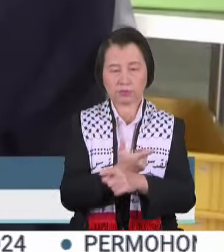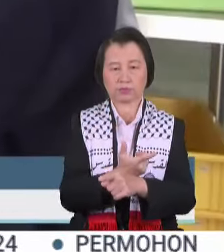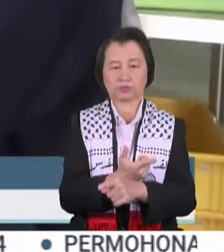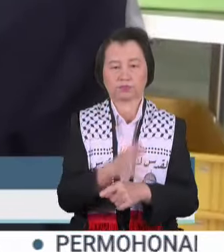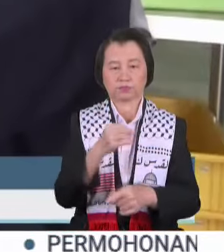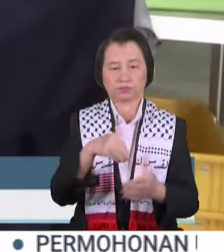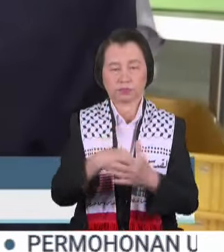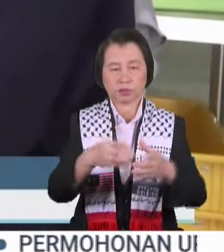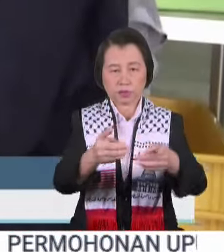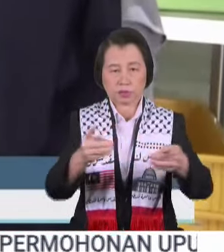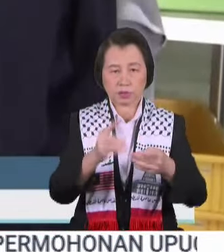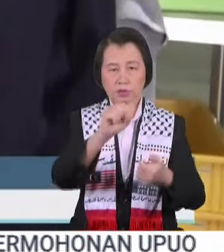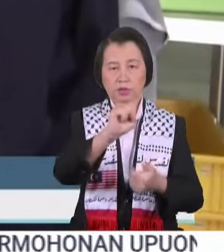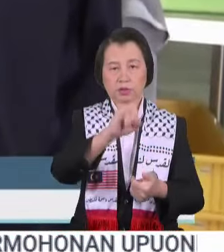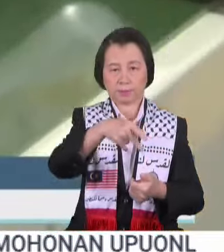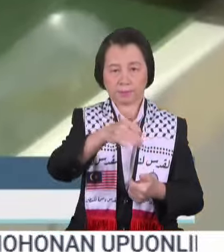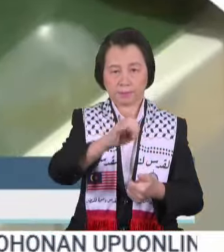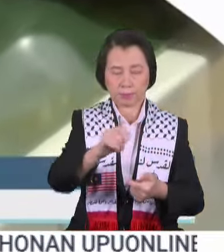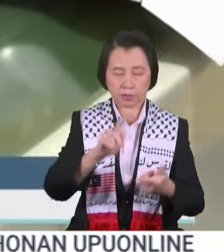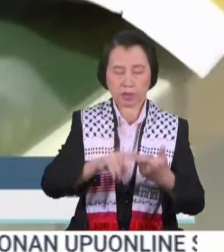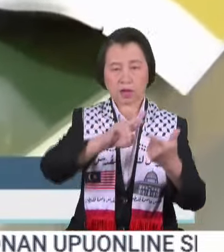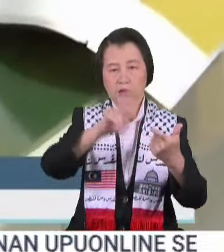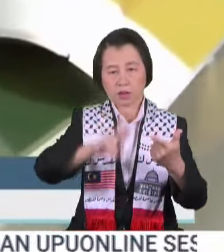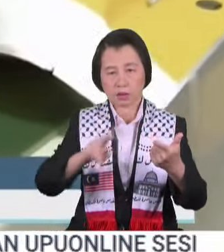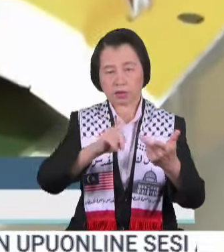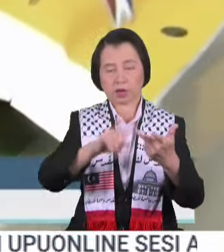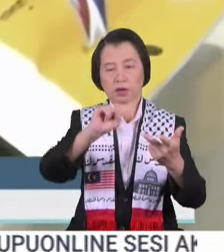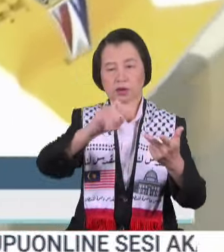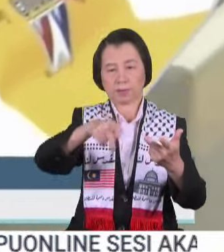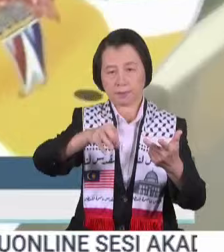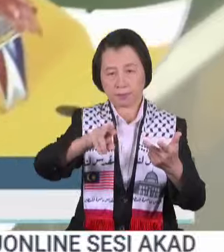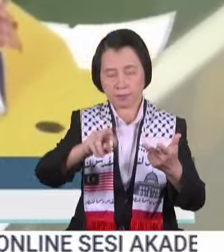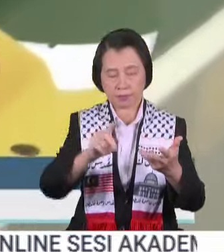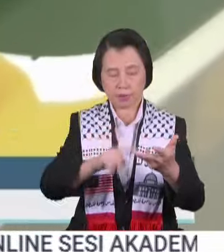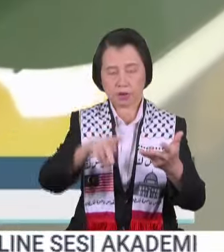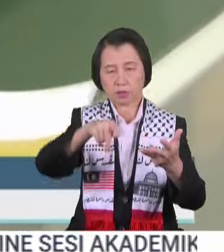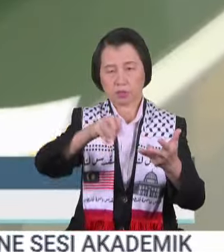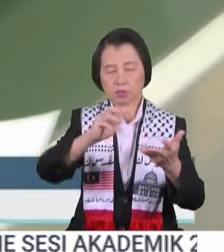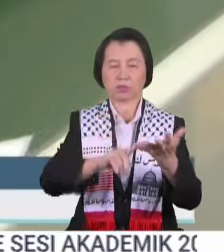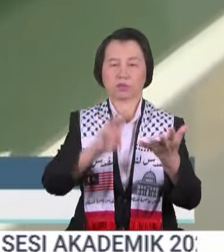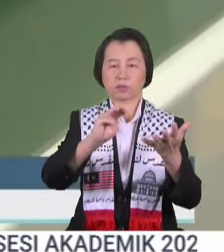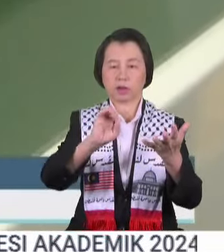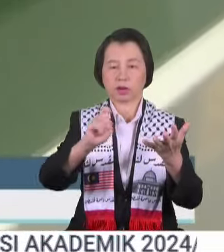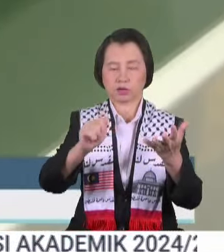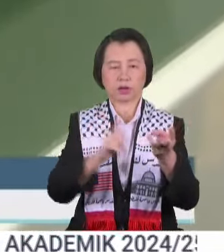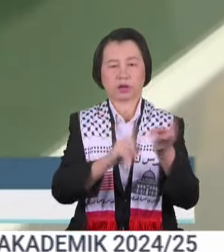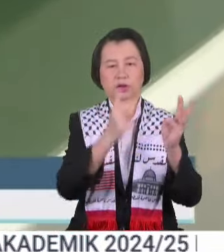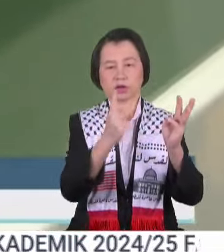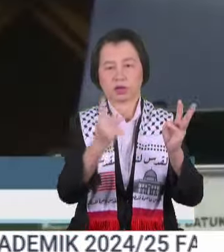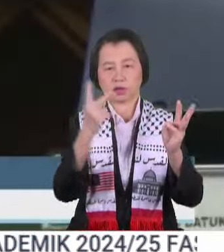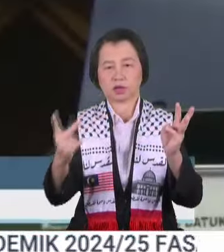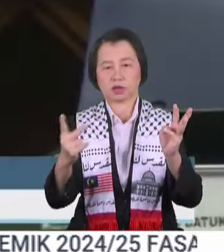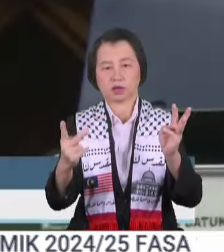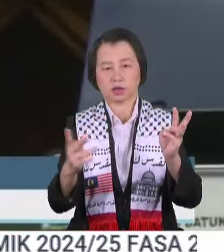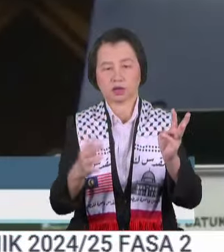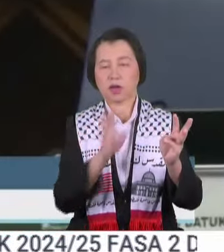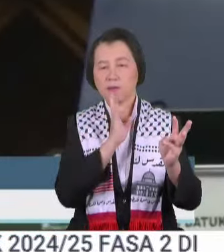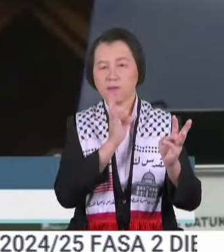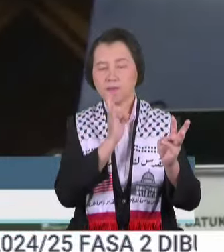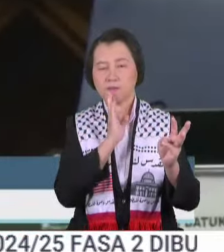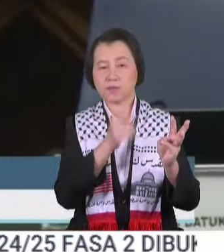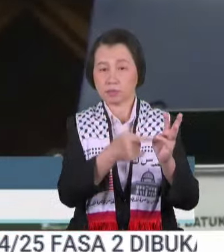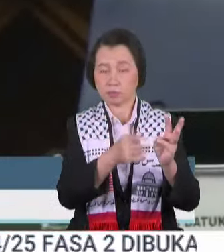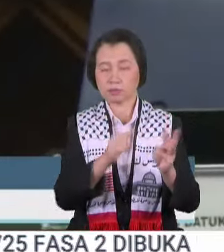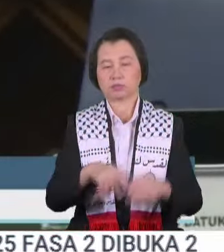keusahawanan di daerah Sipitang, Ranau, Semporna, Menumbok, Matunggong dan Kota Kinabalu. Tambah Datu